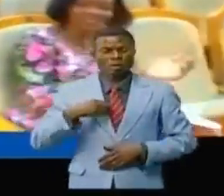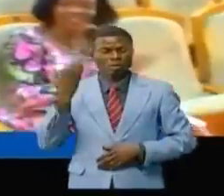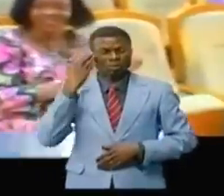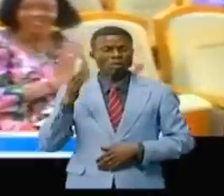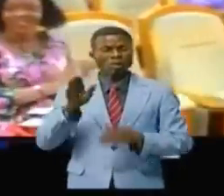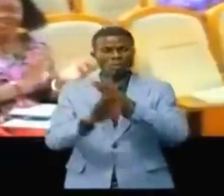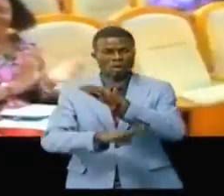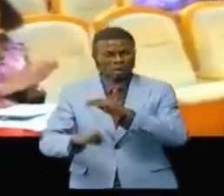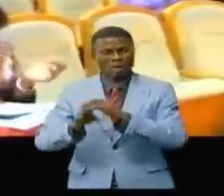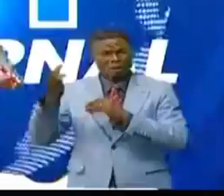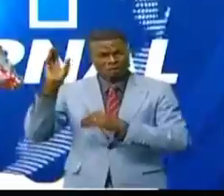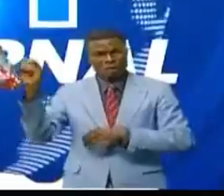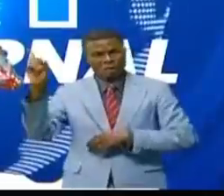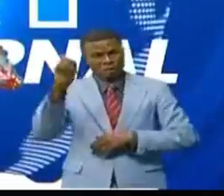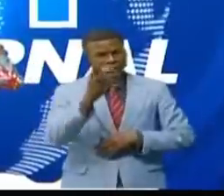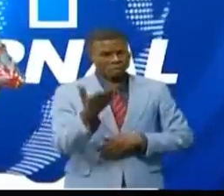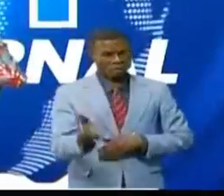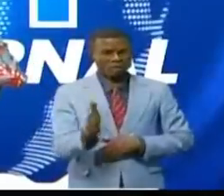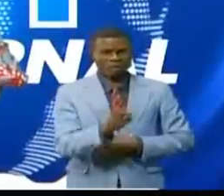base.